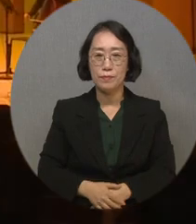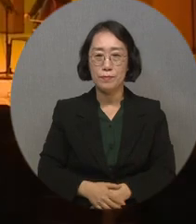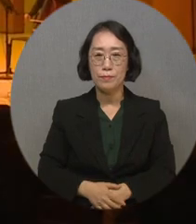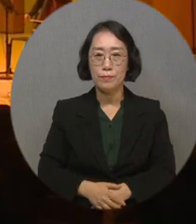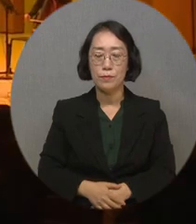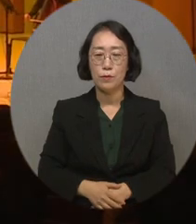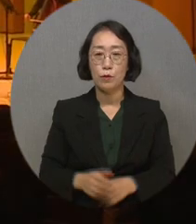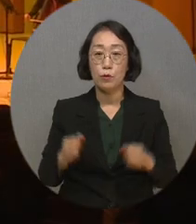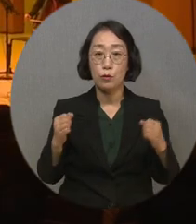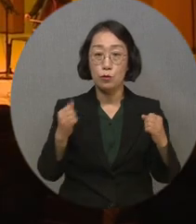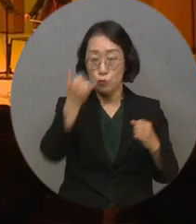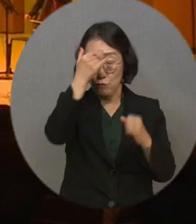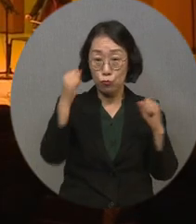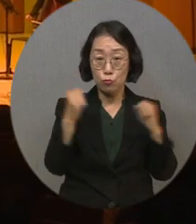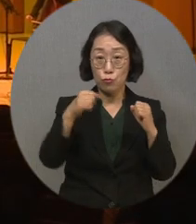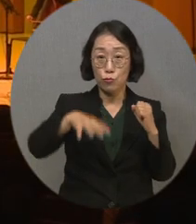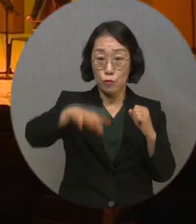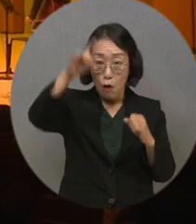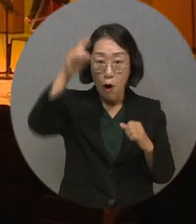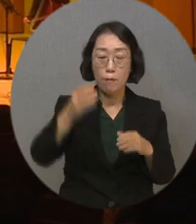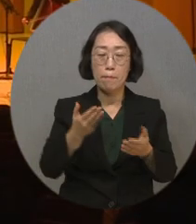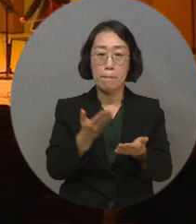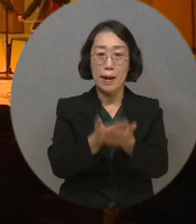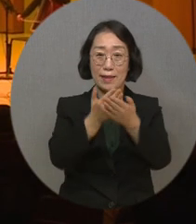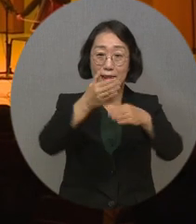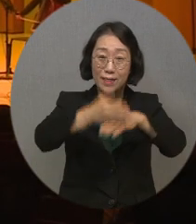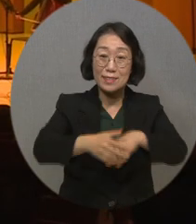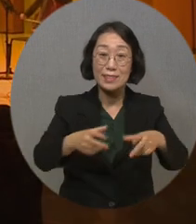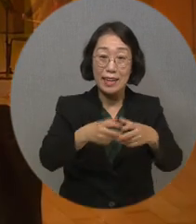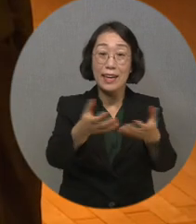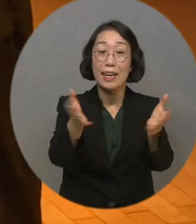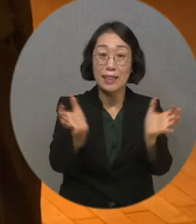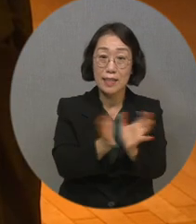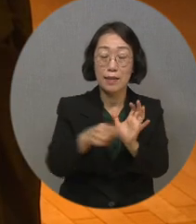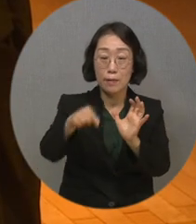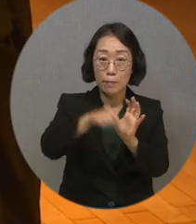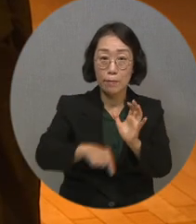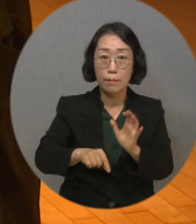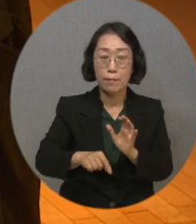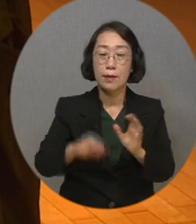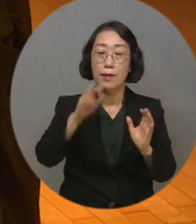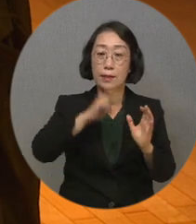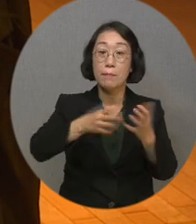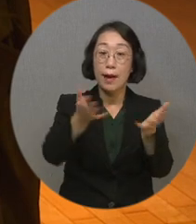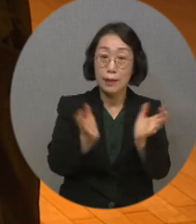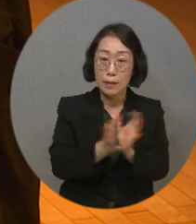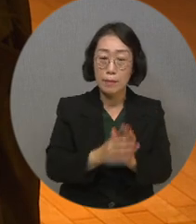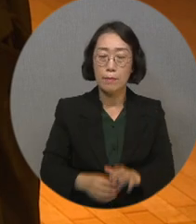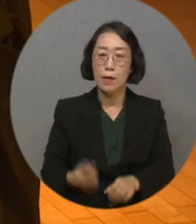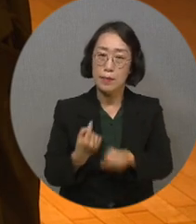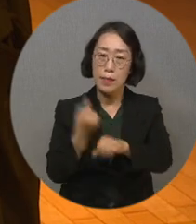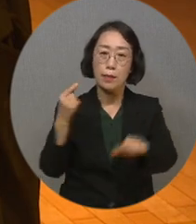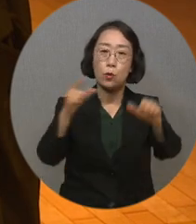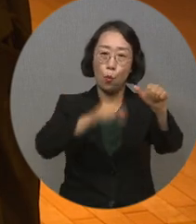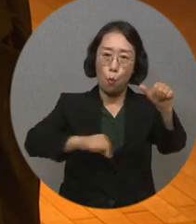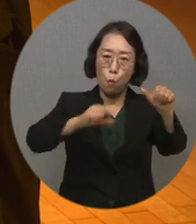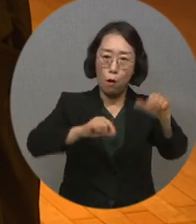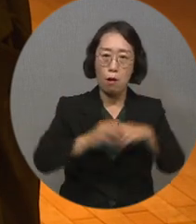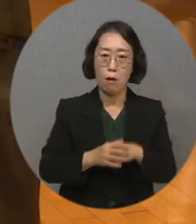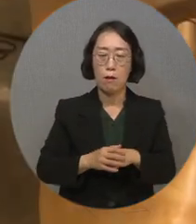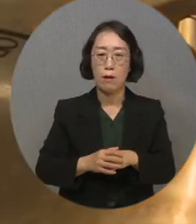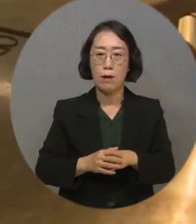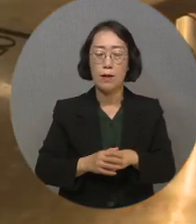충북 최초의 중증 발달 장애인으로 구성된 네페스 루아 오케스트라는 지난해 5월 안정적인